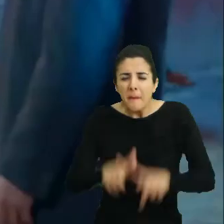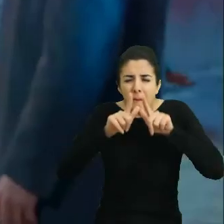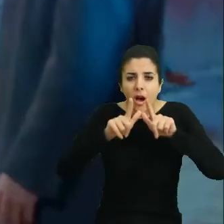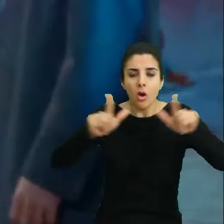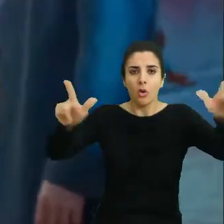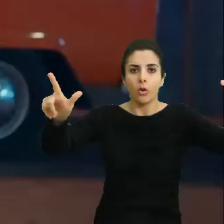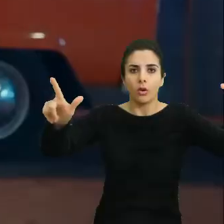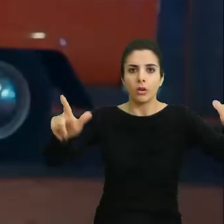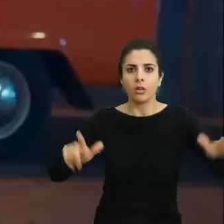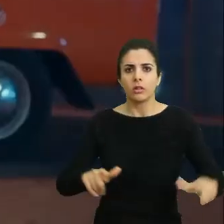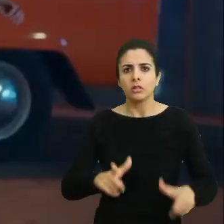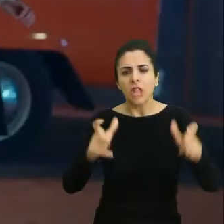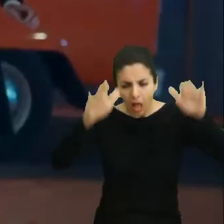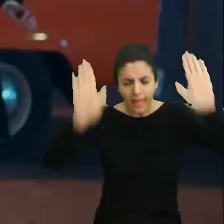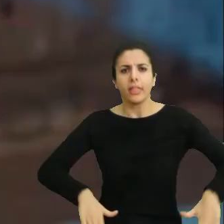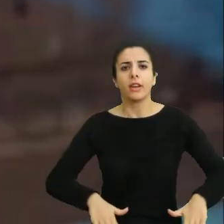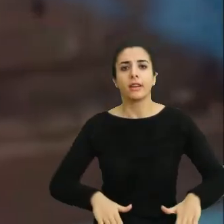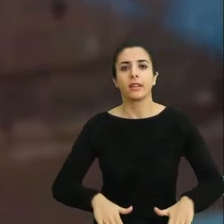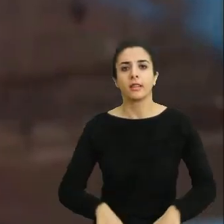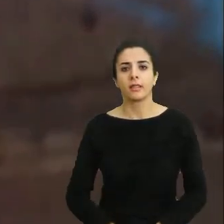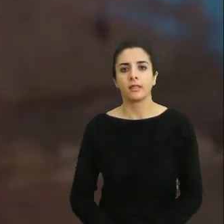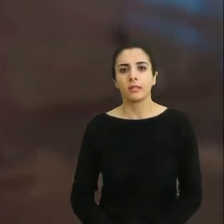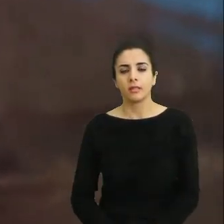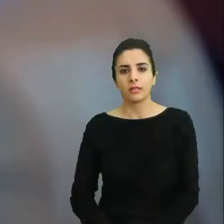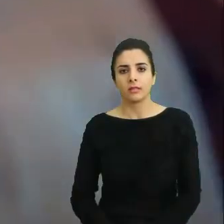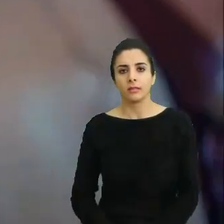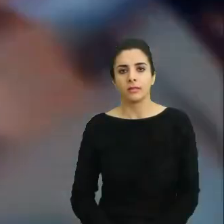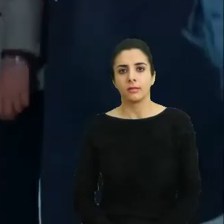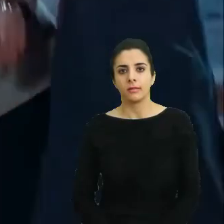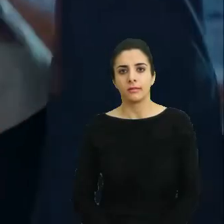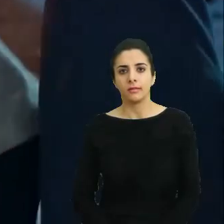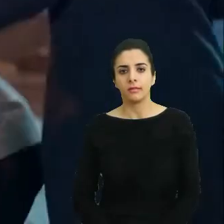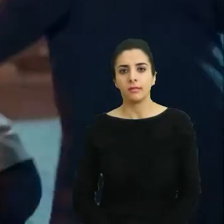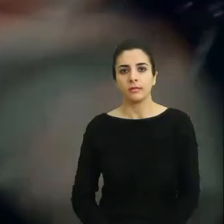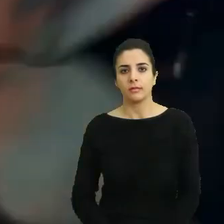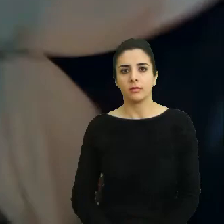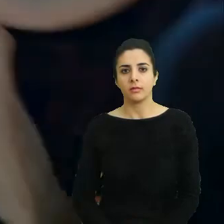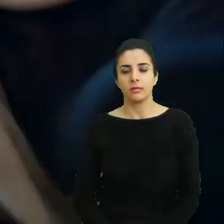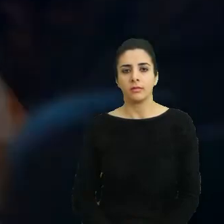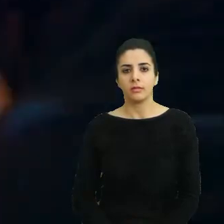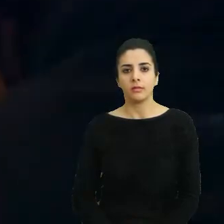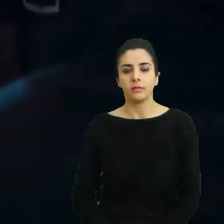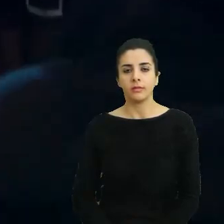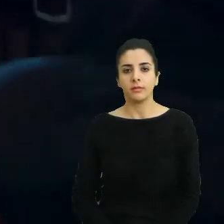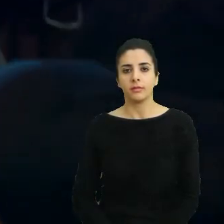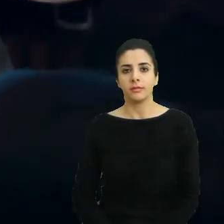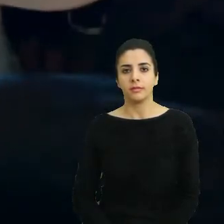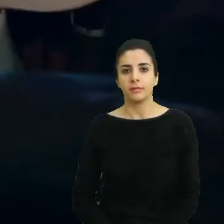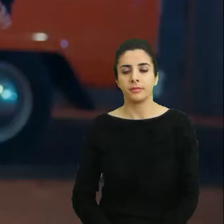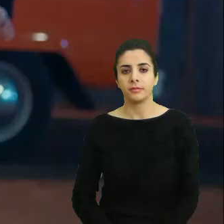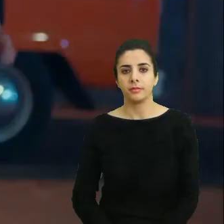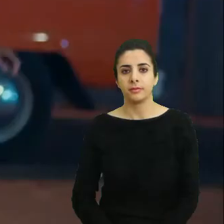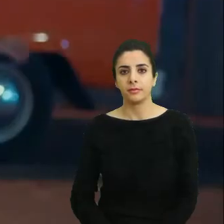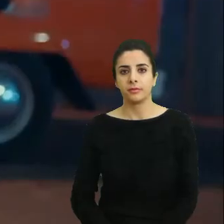Lan! İndirin lan silahları! Piyangocu kapsayla sırtına vurup Süleyman'ı devirdi. Selim çalığa karavan ateş